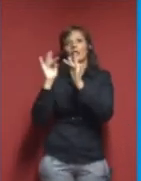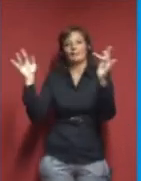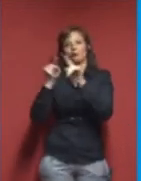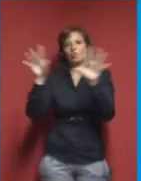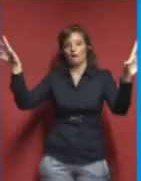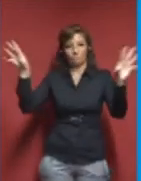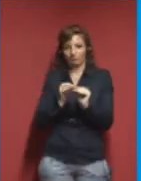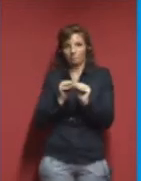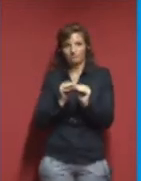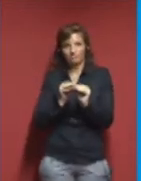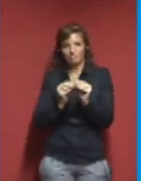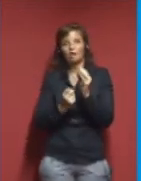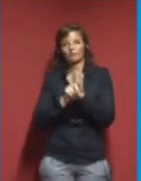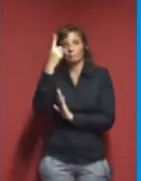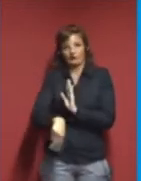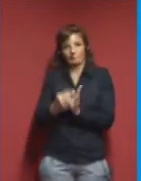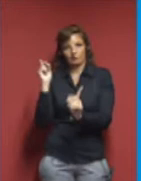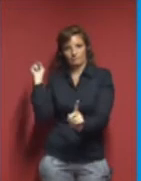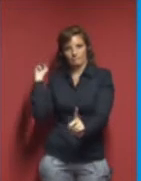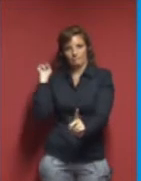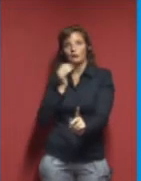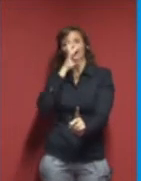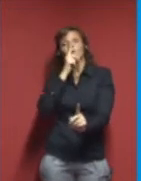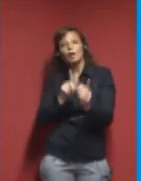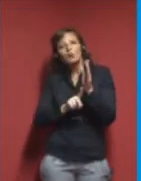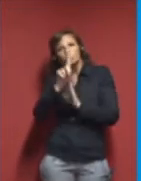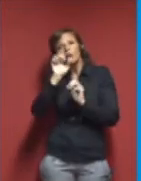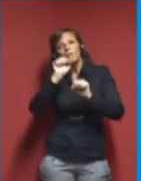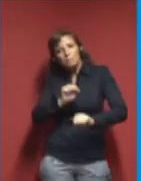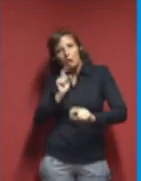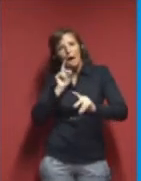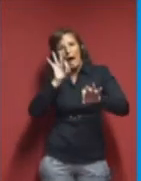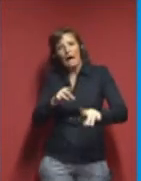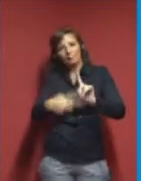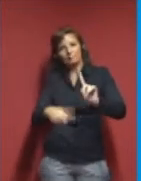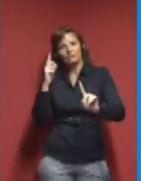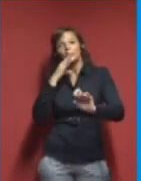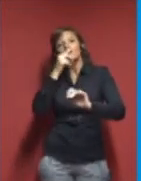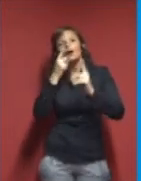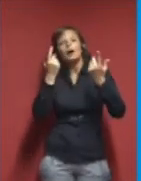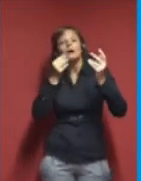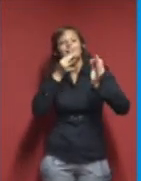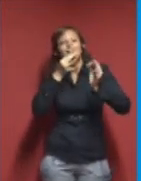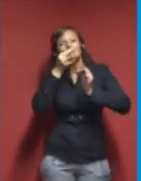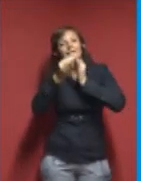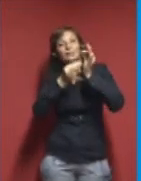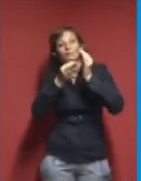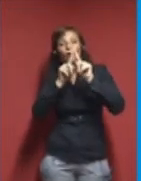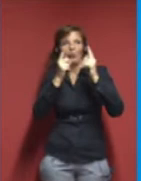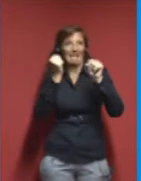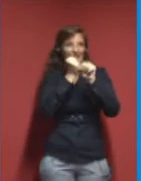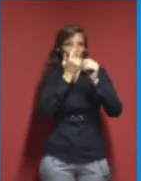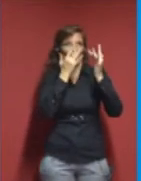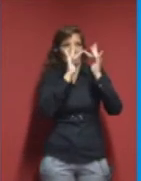Quindi cosa potrebbe risultarne, cosa potrebbe anche significare sia per il lavoro digitale